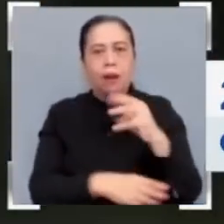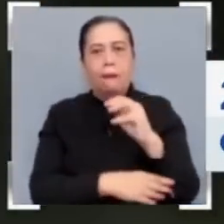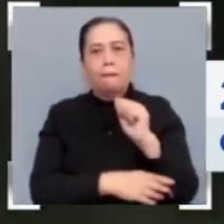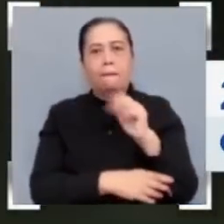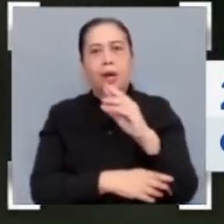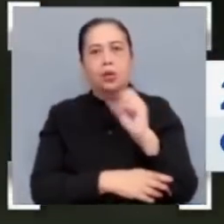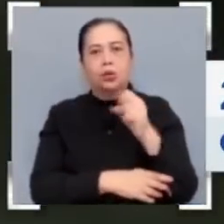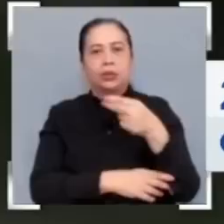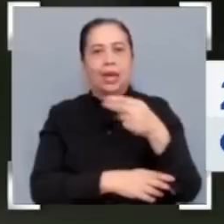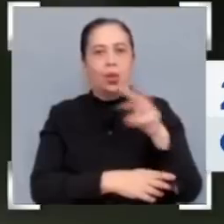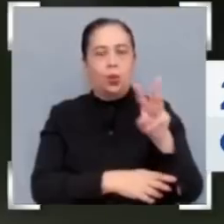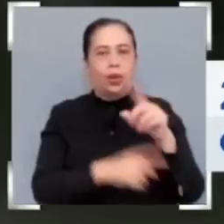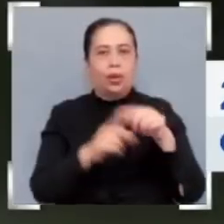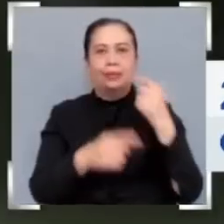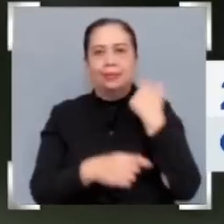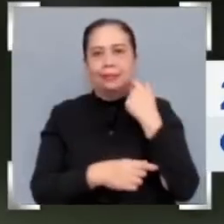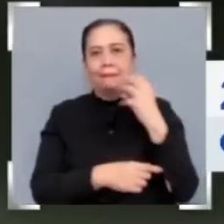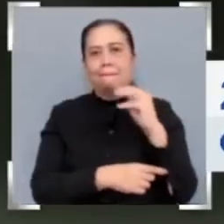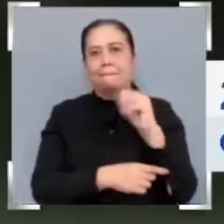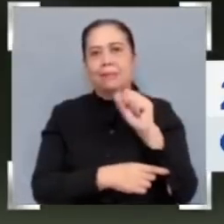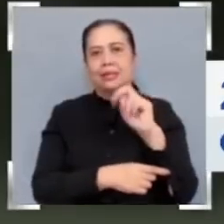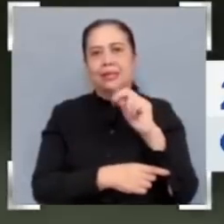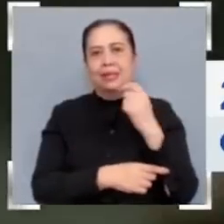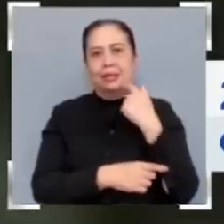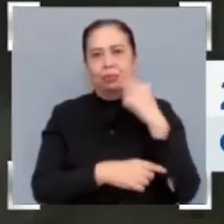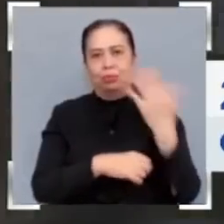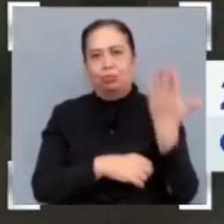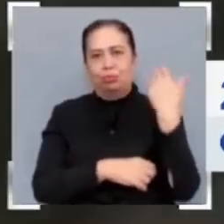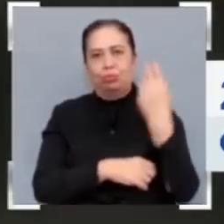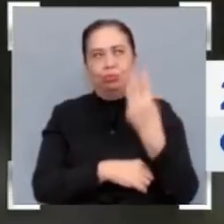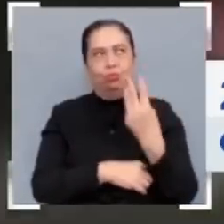nitong Miyerkules ng madaling araw.